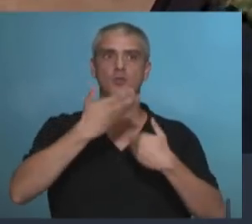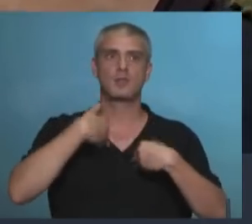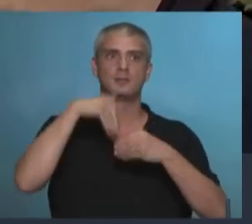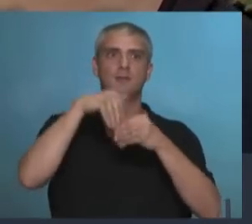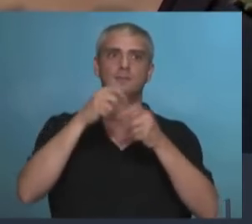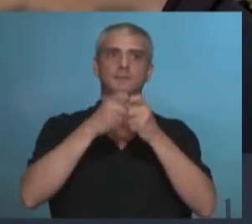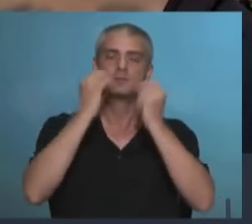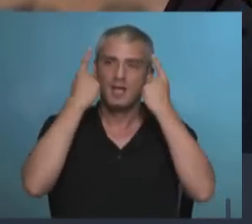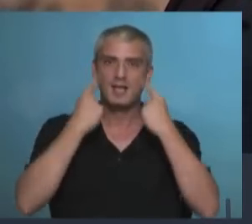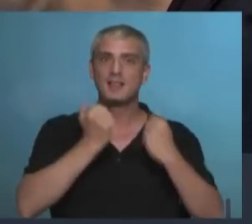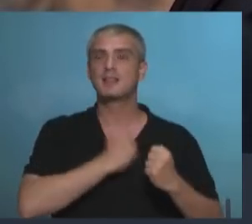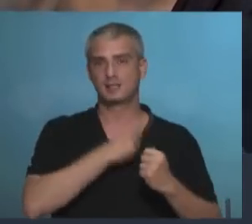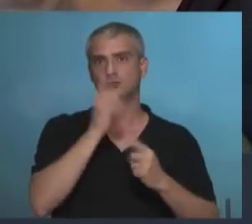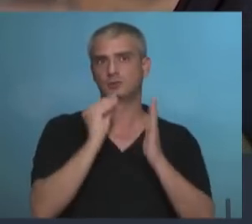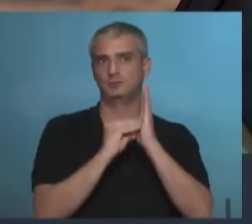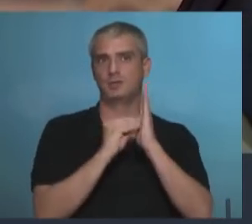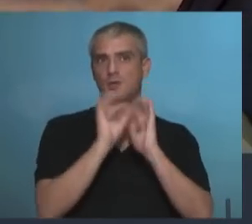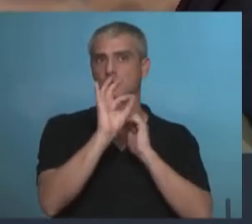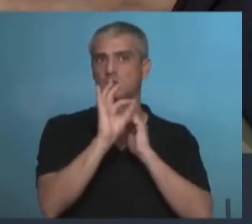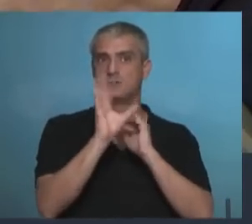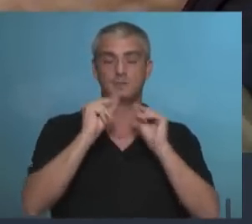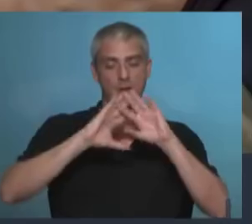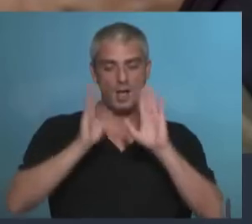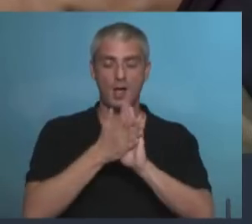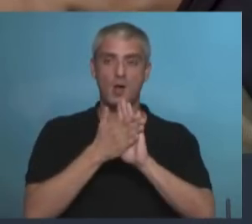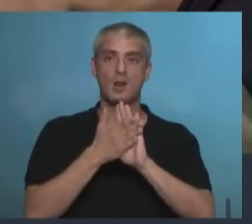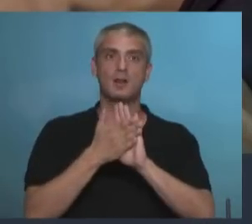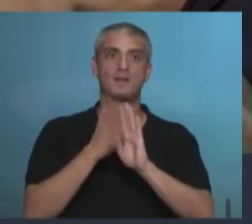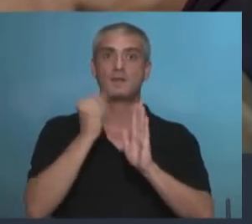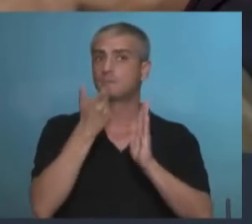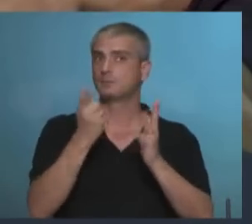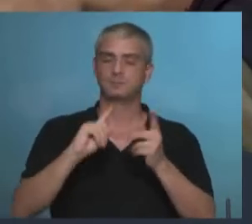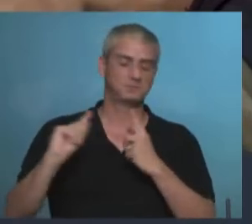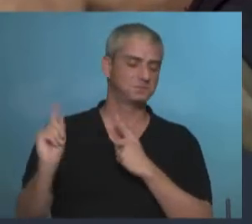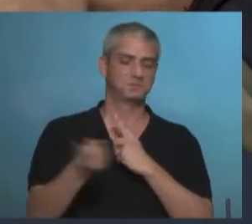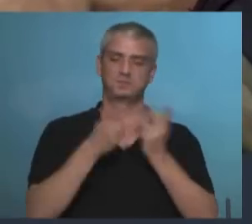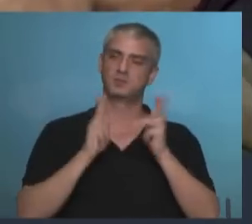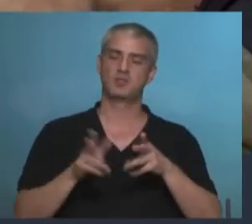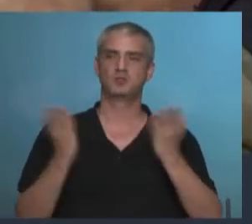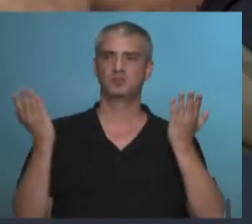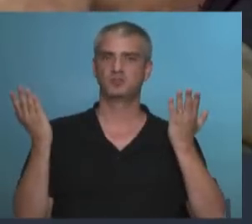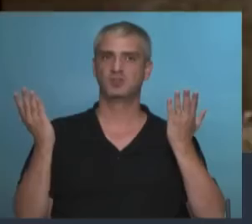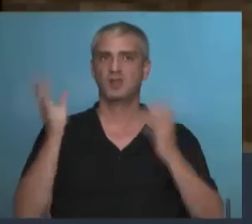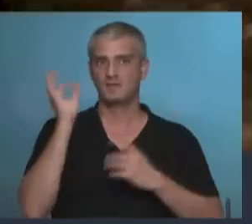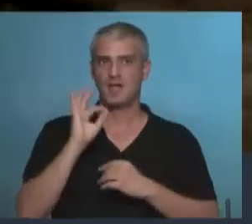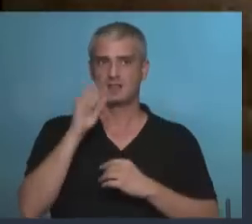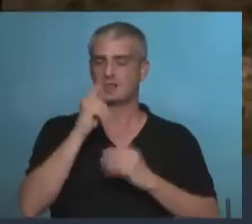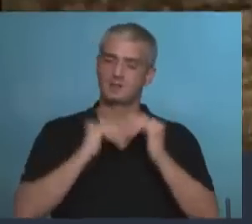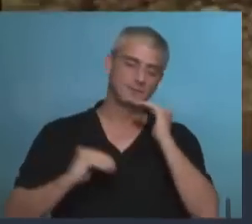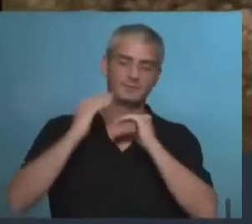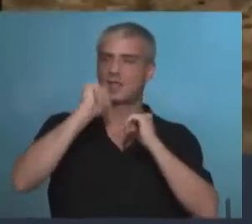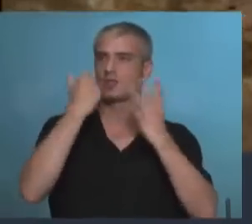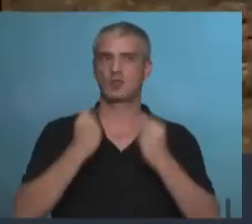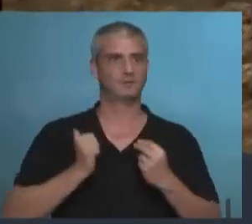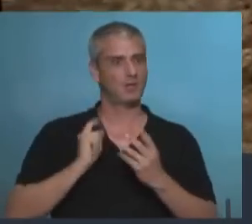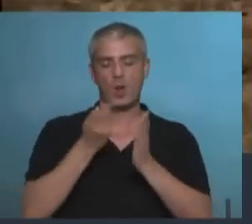החרדית, הדתית שאתה צריך, עם הכל, ועם חסה אותך מכל הכיוונים, ועדיין אתה בטופ של צה"ל, אתה מבין, לא מוותרים